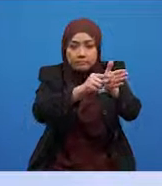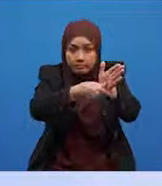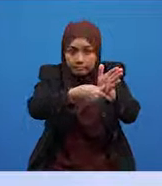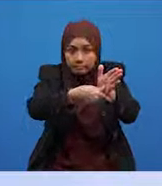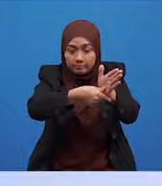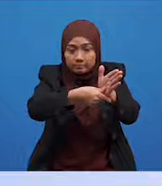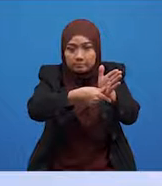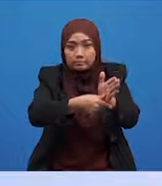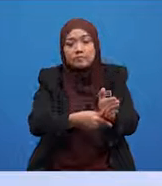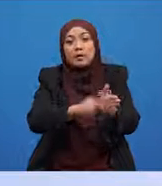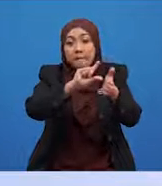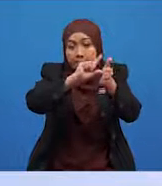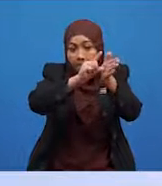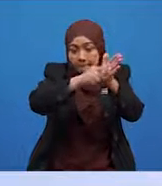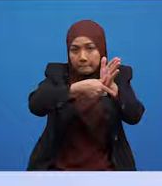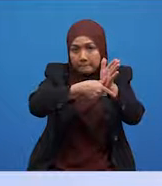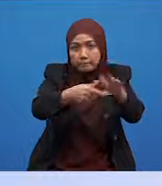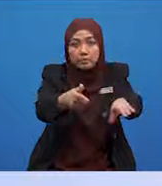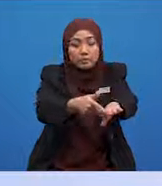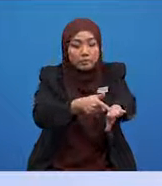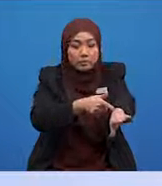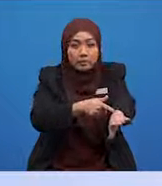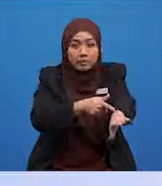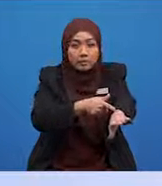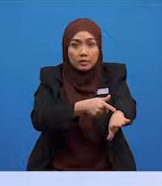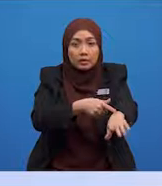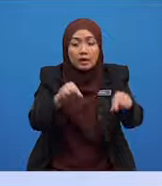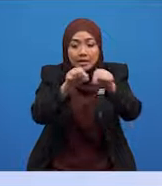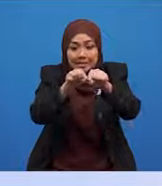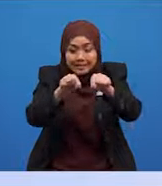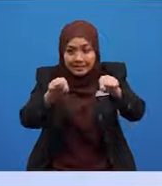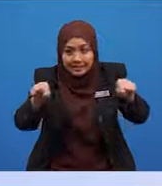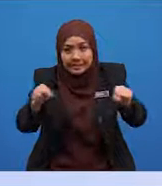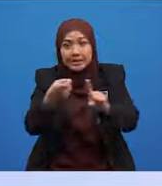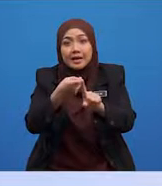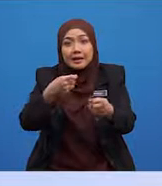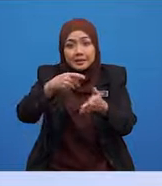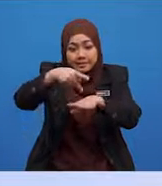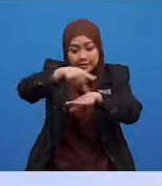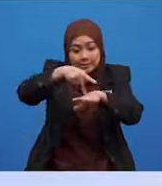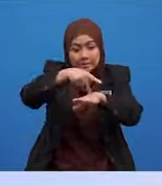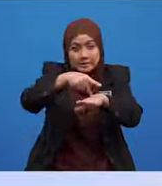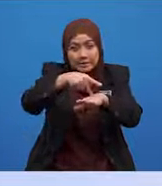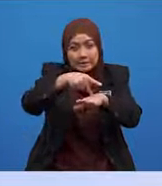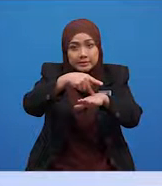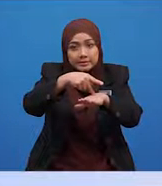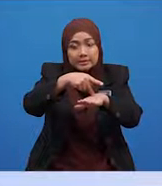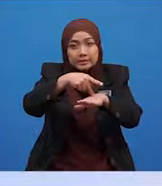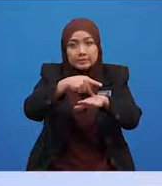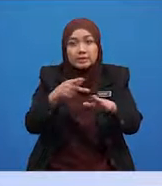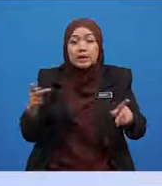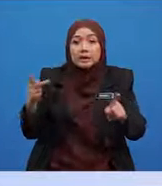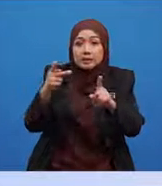Jejari merupakan satu garis lurus yang dilukis dari pusat bulatan ke sebarang titik